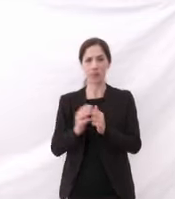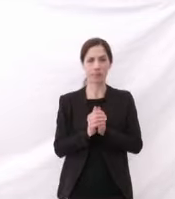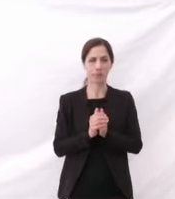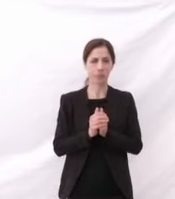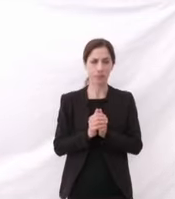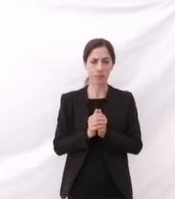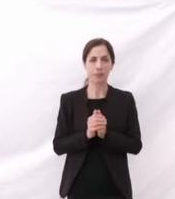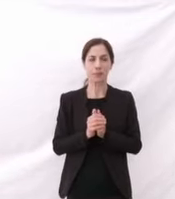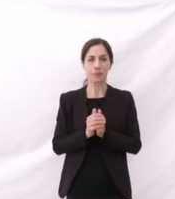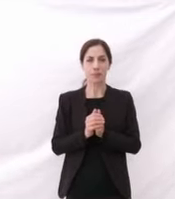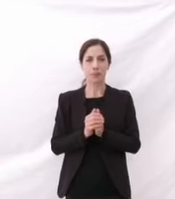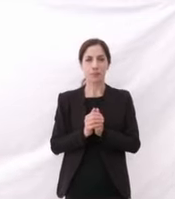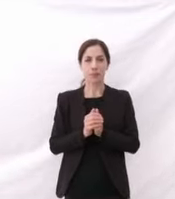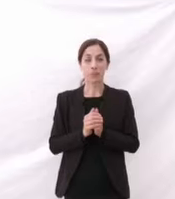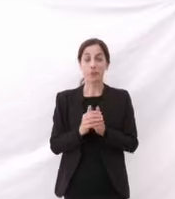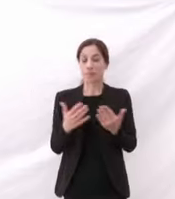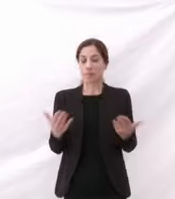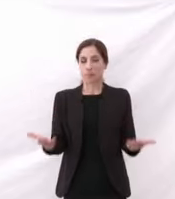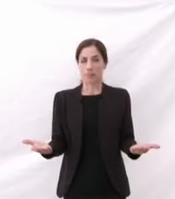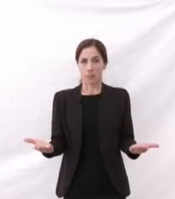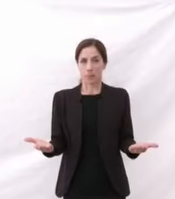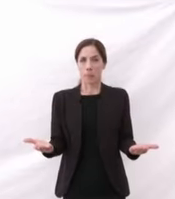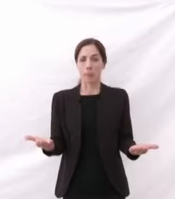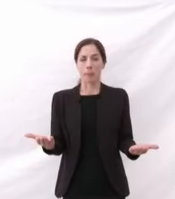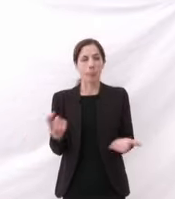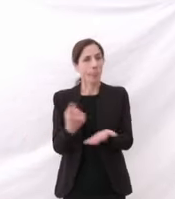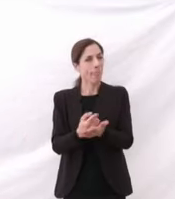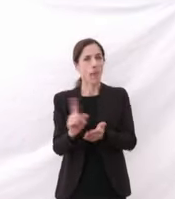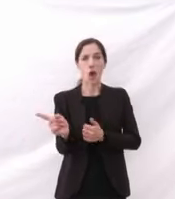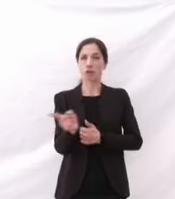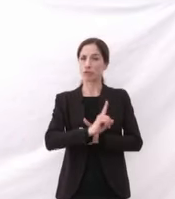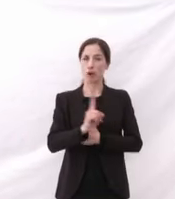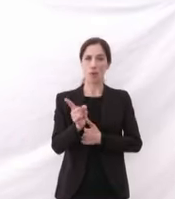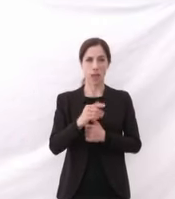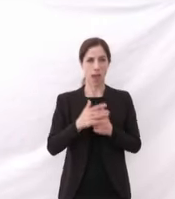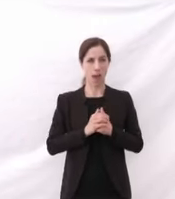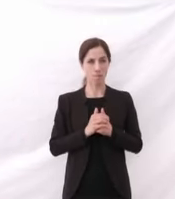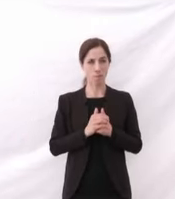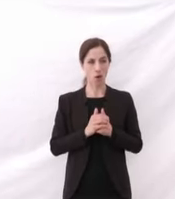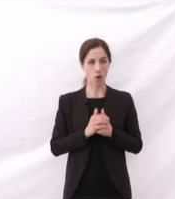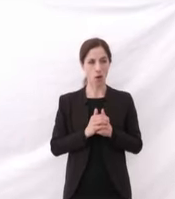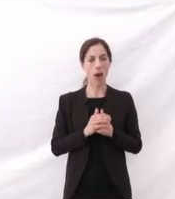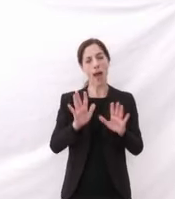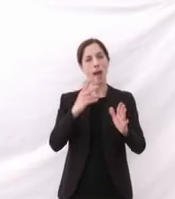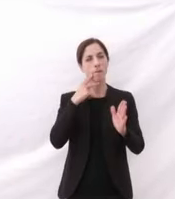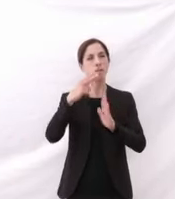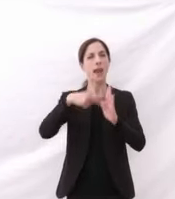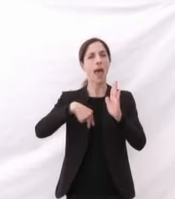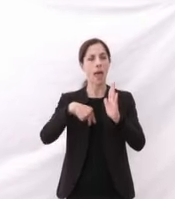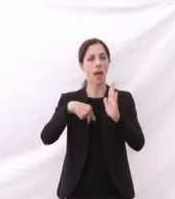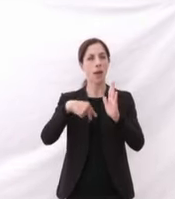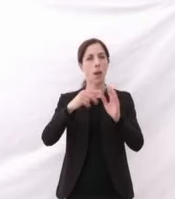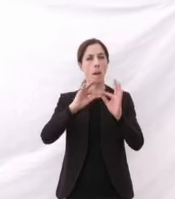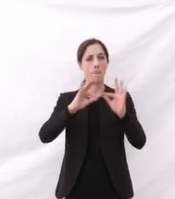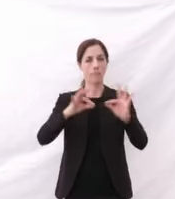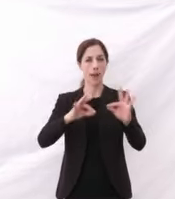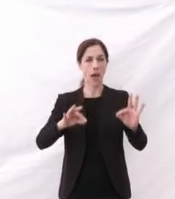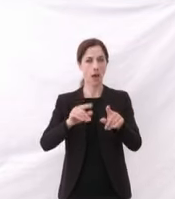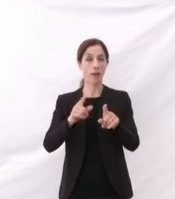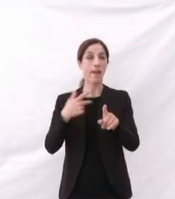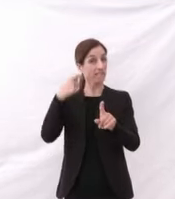Allora non dobbiamo, allora vi leggo le parole nel